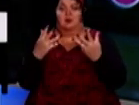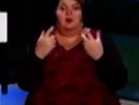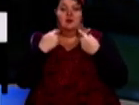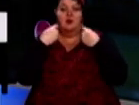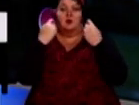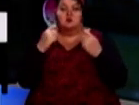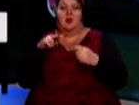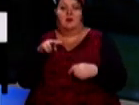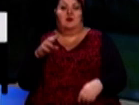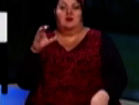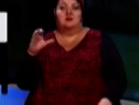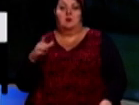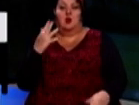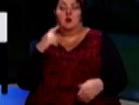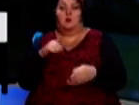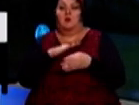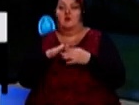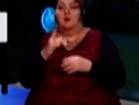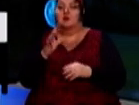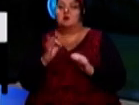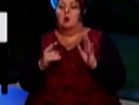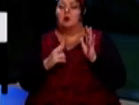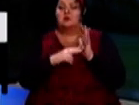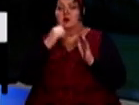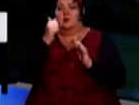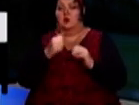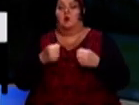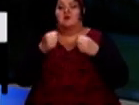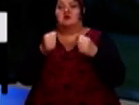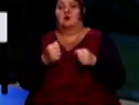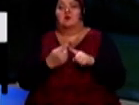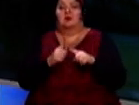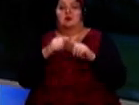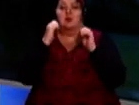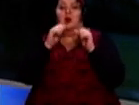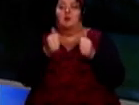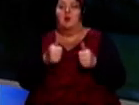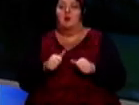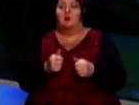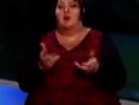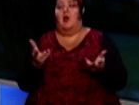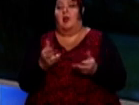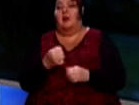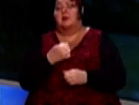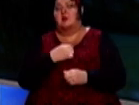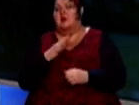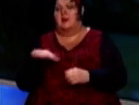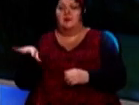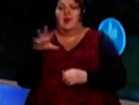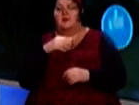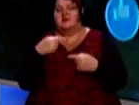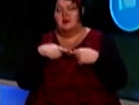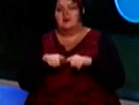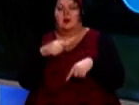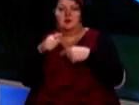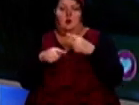Семеновича, коли йому виповниться 107 років з дня народження, встановити цей пам'ятник. Але, на жаль, не всі технологічні